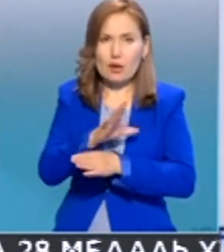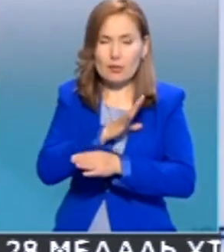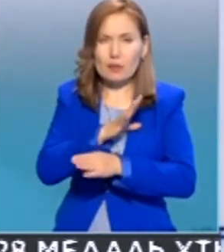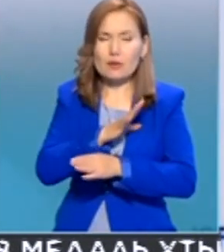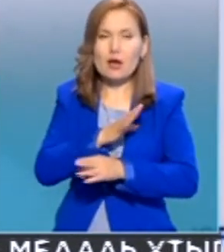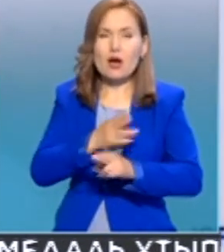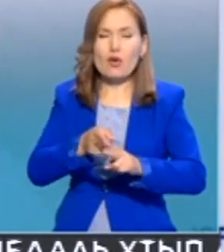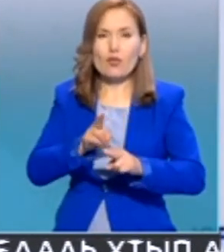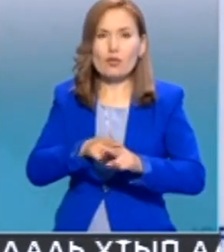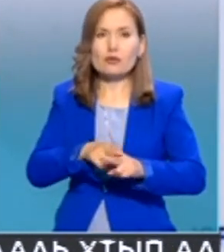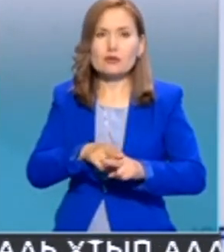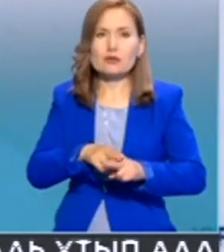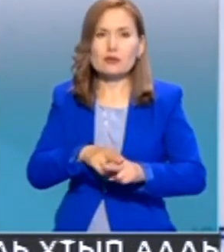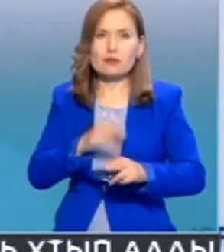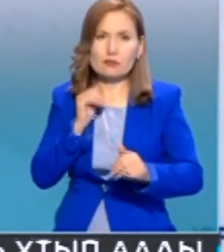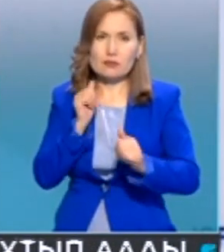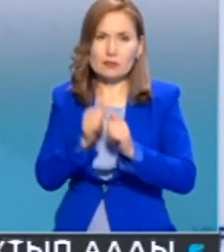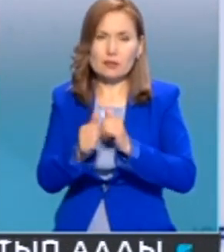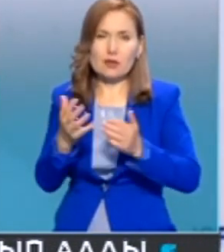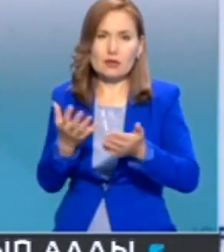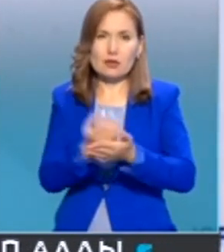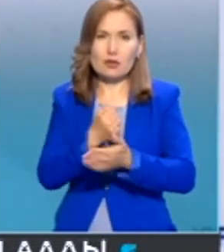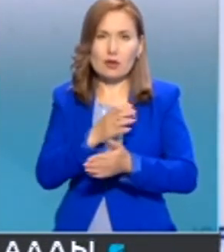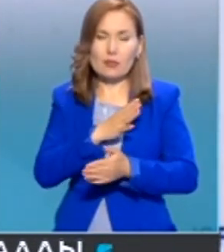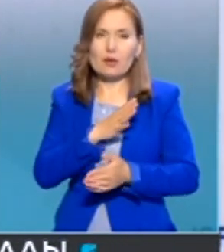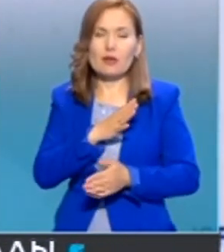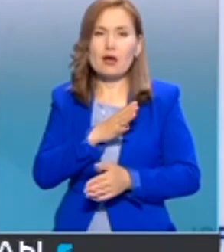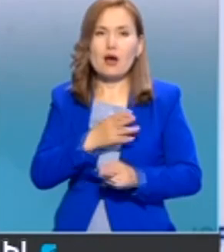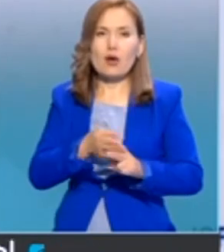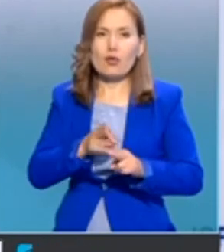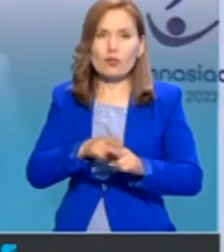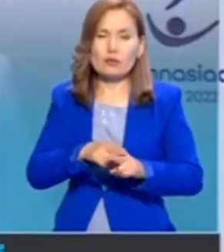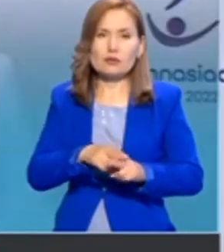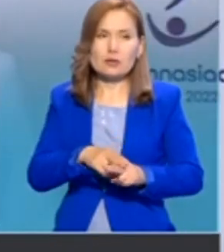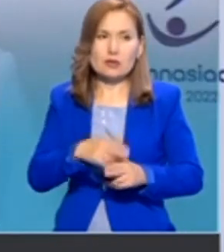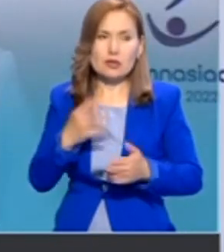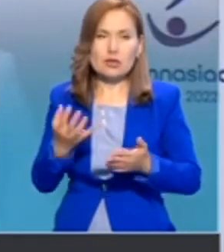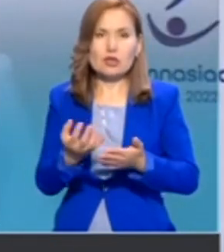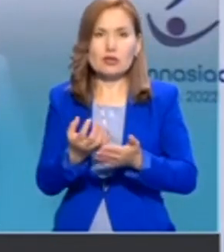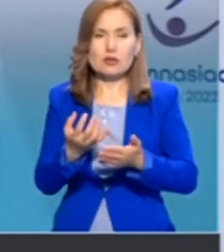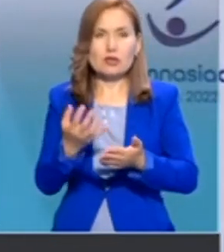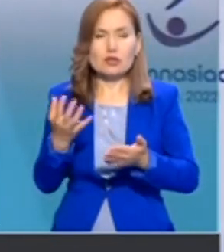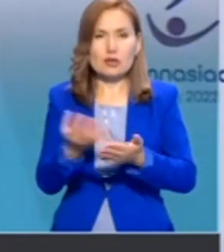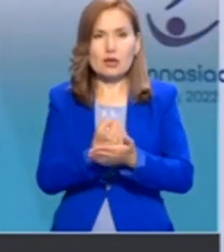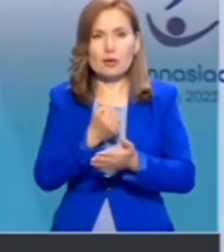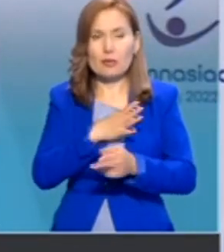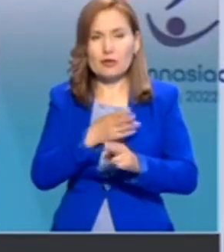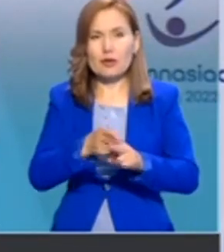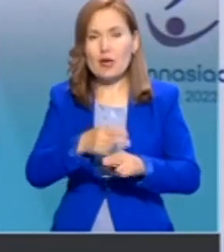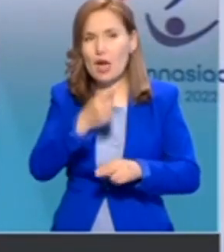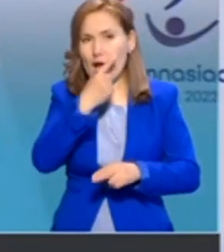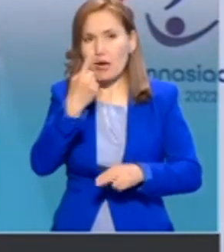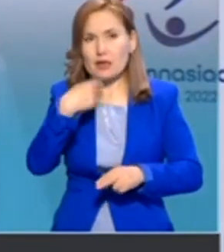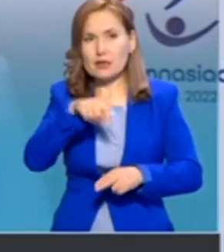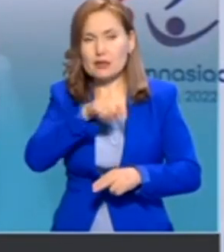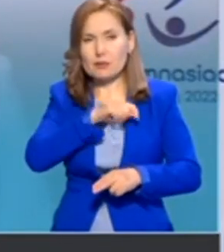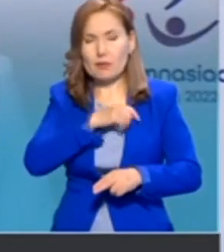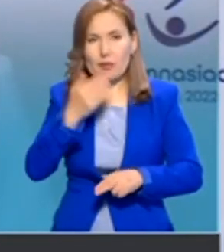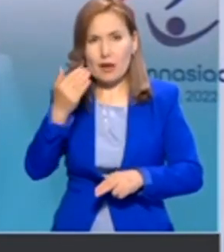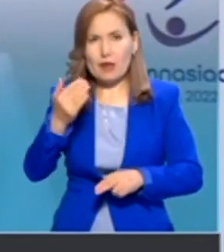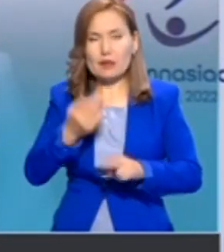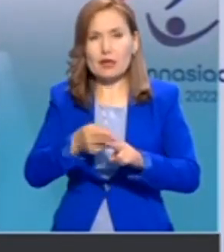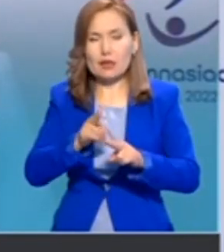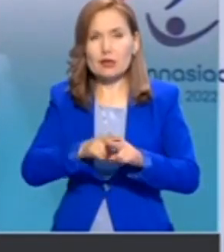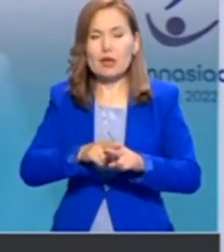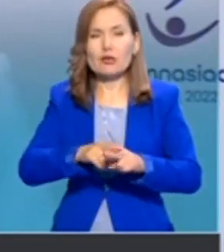сында. Франция боксшымен шықтым. Оны 3 раунд жүріп, 3 раундта жеңдім ғой. Енді Испанияда өтетін Мадридте әлем чемпионатында